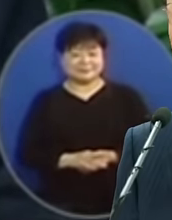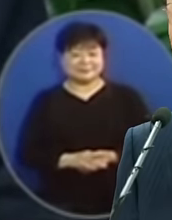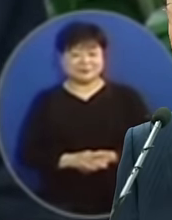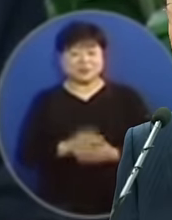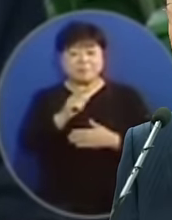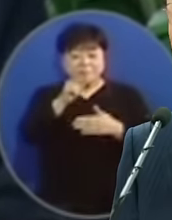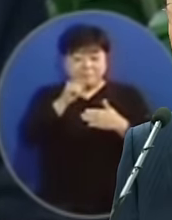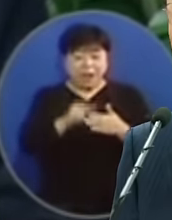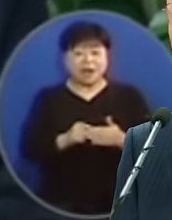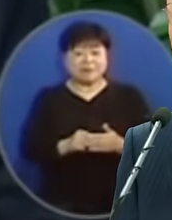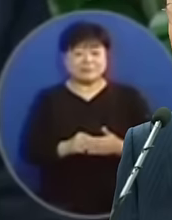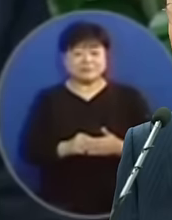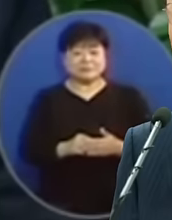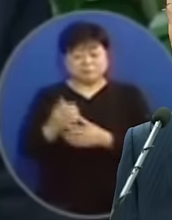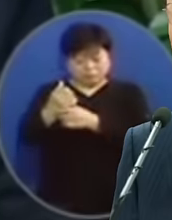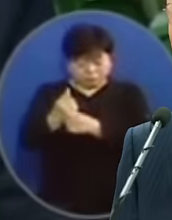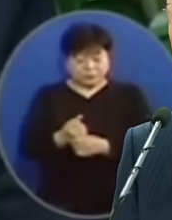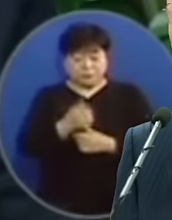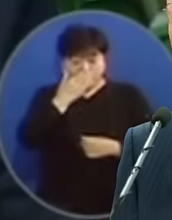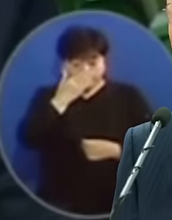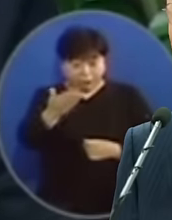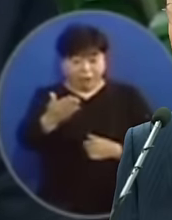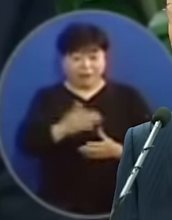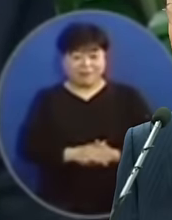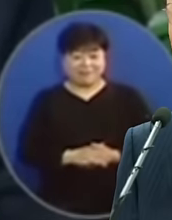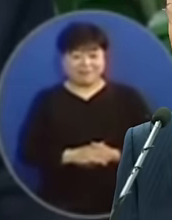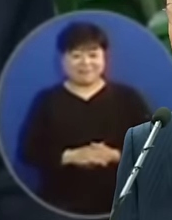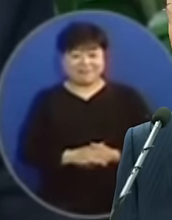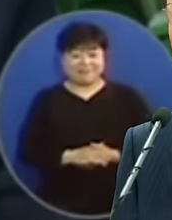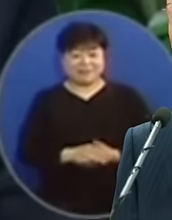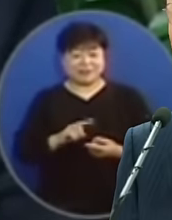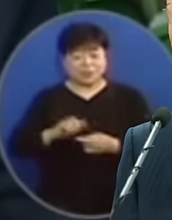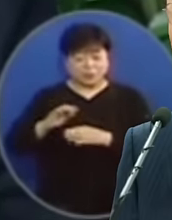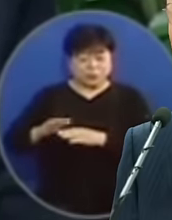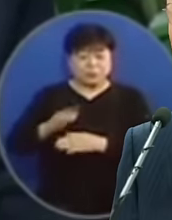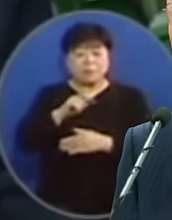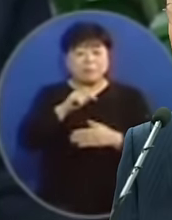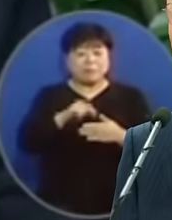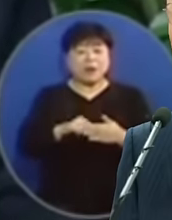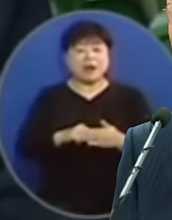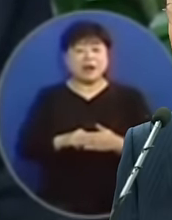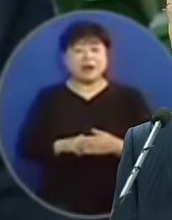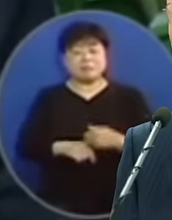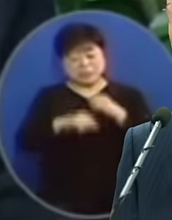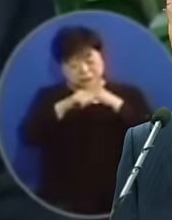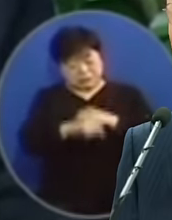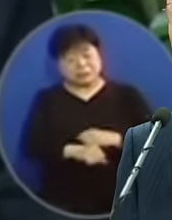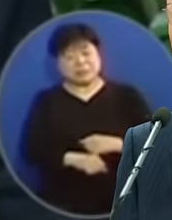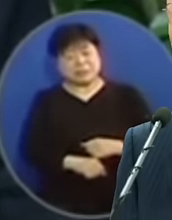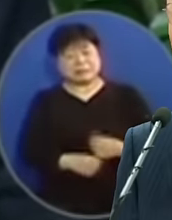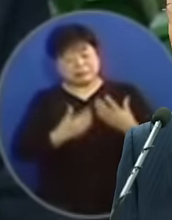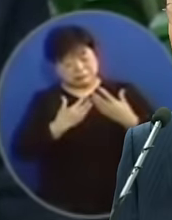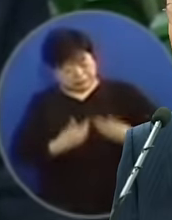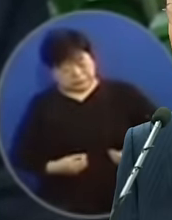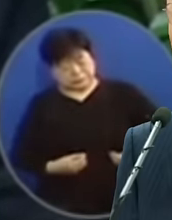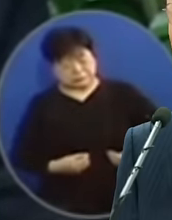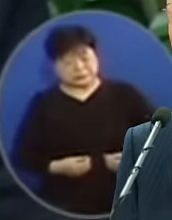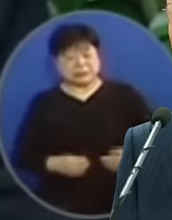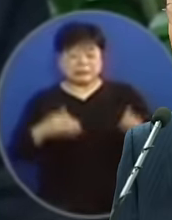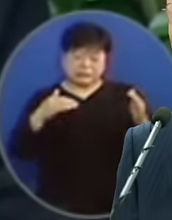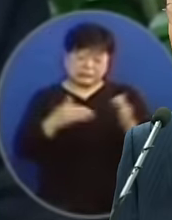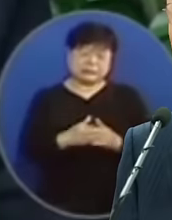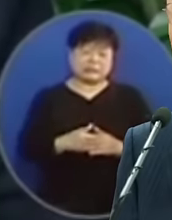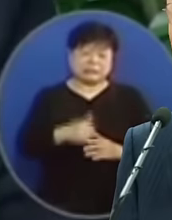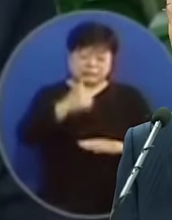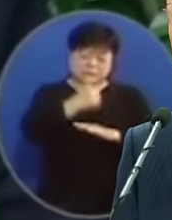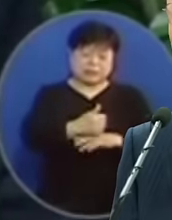우리의 마음을 그렇게 해야 붙잡을 수 있다는 것입니다. 마음을 그대로 내버려 놓으면 마음이 난 절망이다. 이제 모든 것이 끝났다고